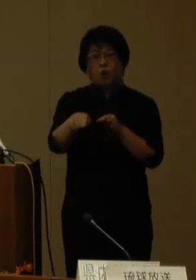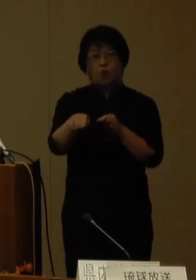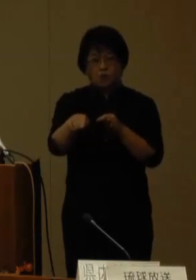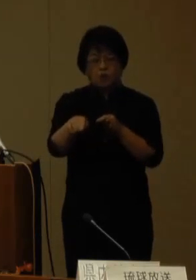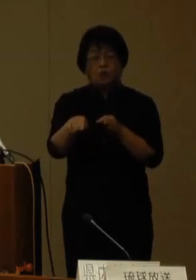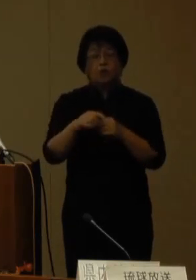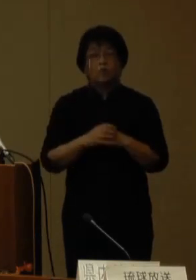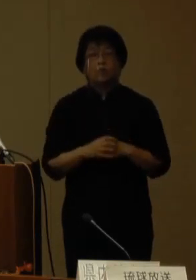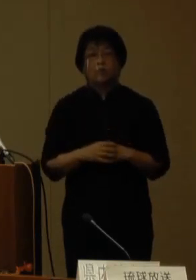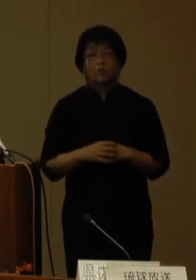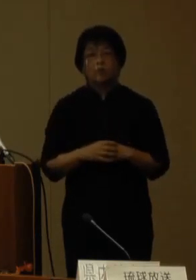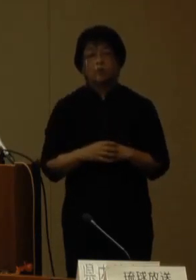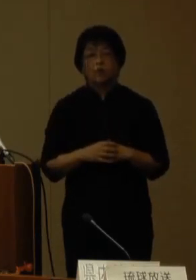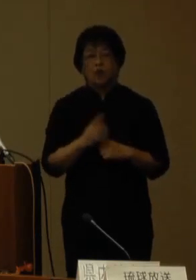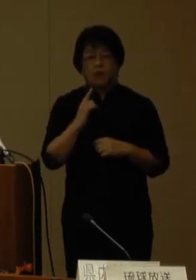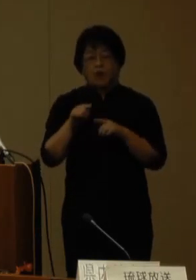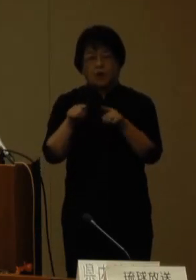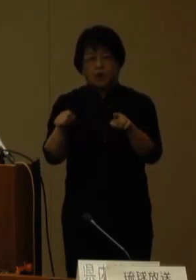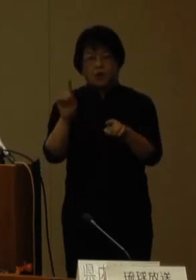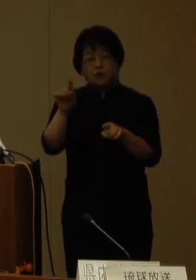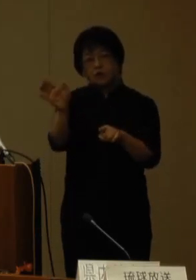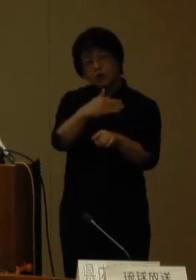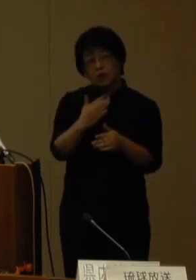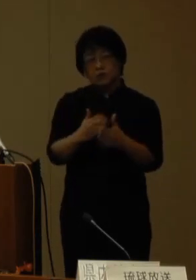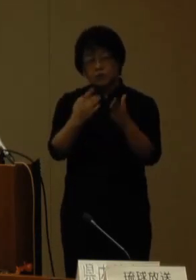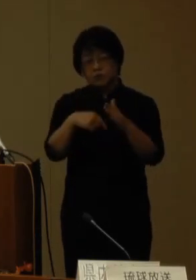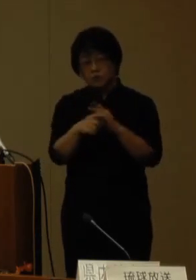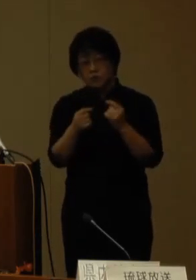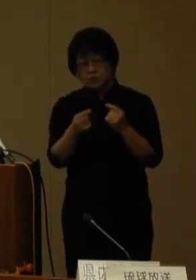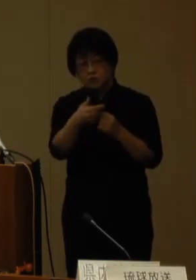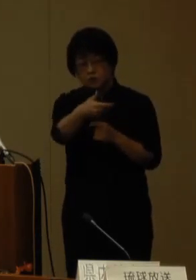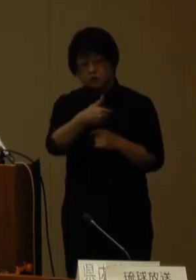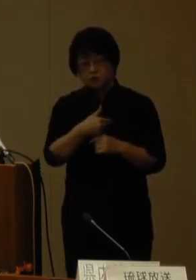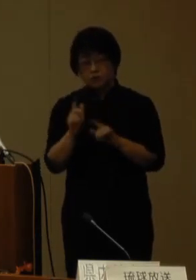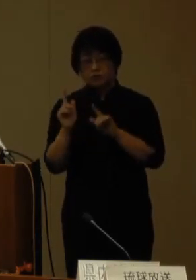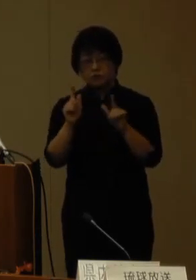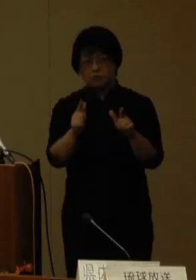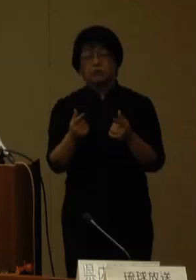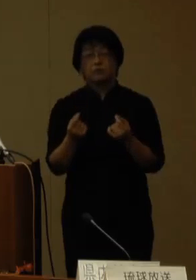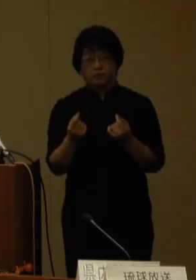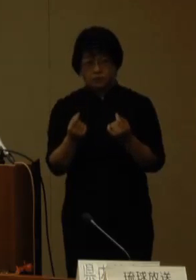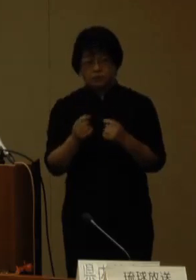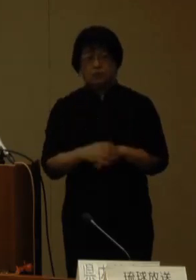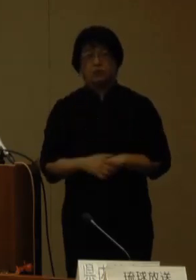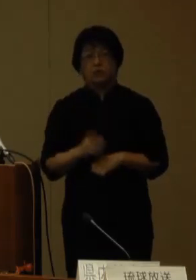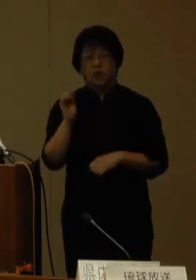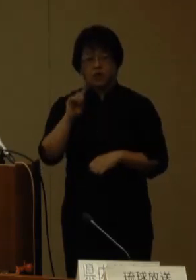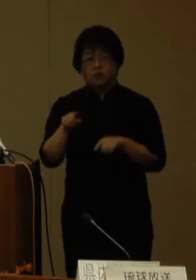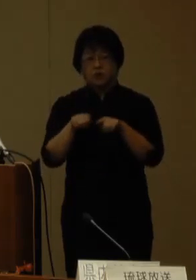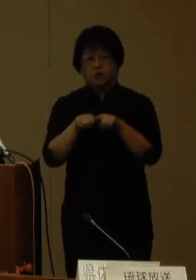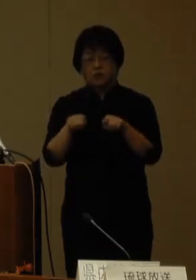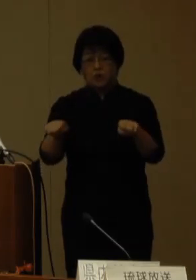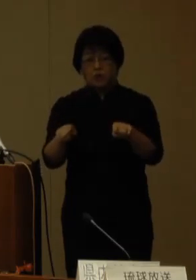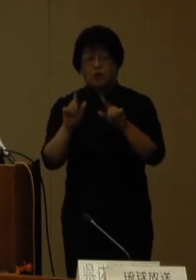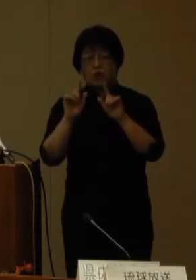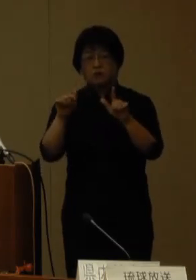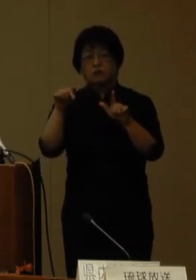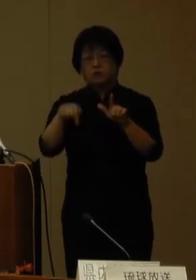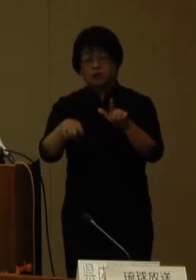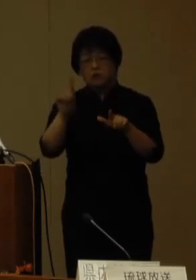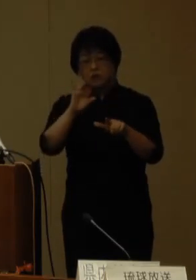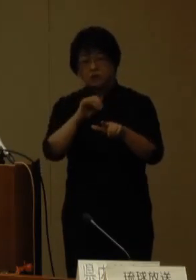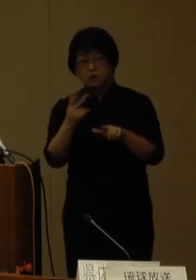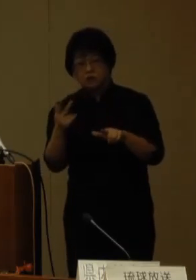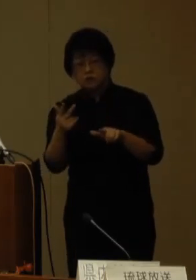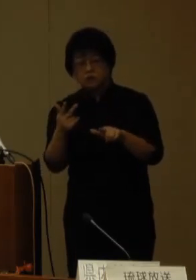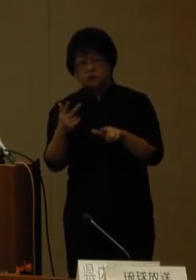ますけれども、その命令自体は明日ということでいいんでしょうかね。 はい、 明日命令を発出して、これは何かしら知事が